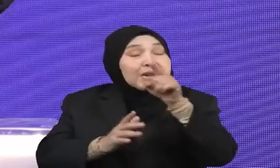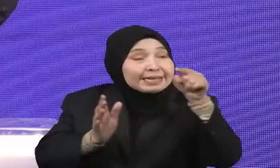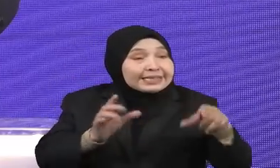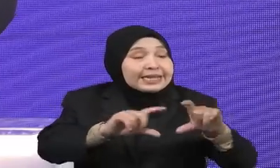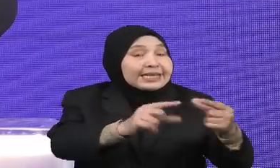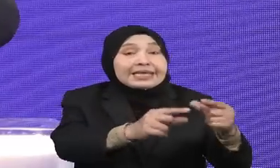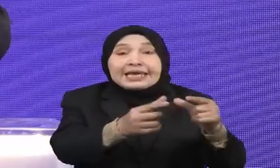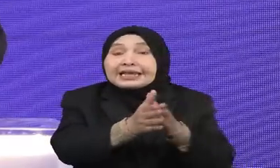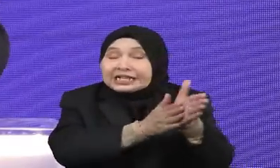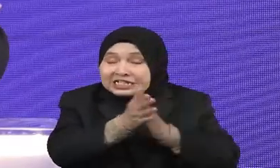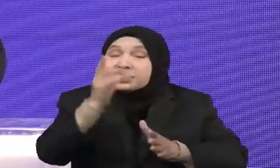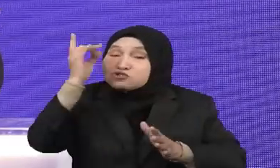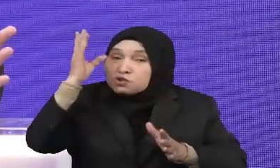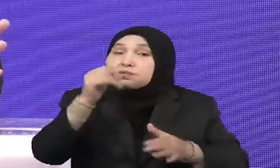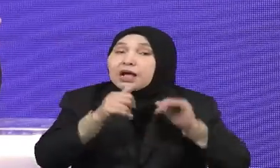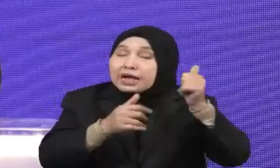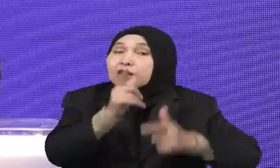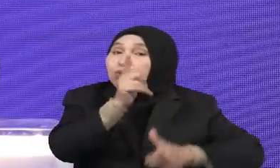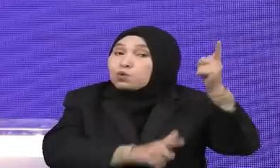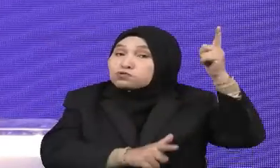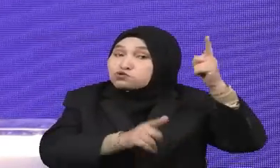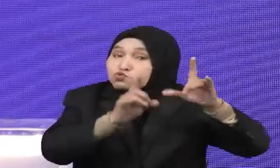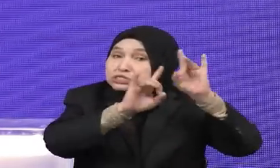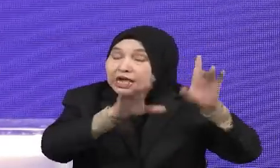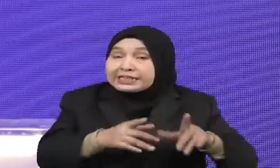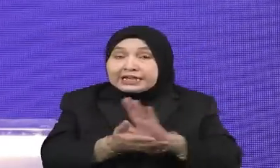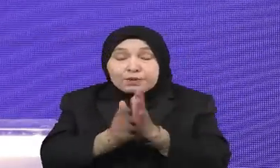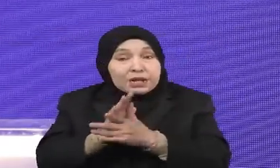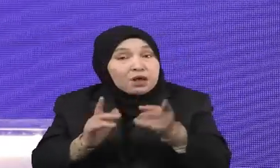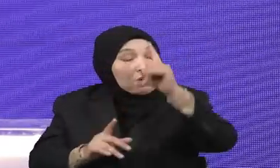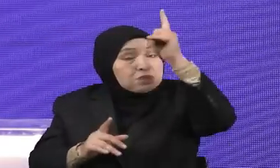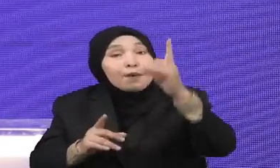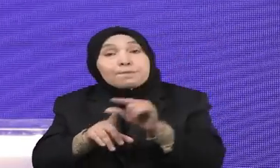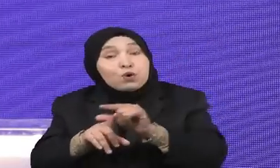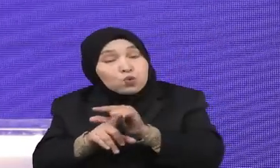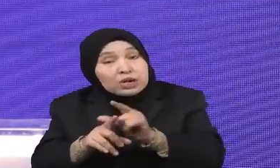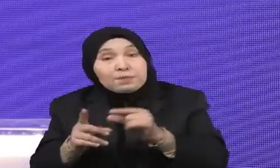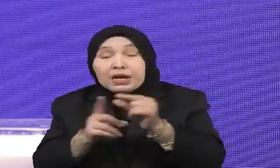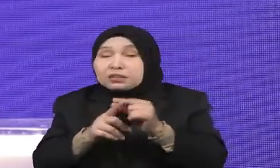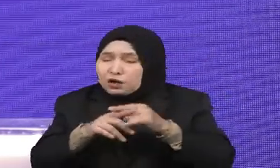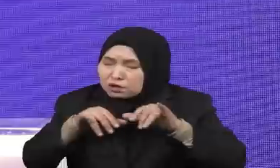geng-geng rajin ini Insyaallah dia akan lulus ujian jadi bila Allah menggunakan kata lain